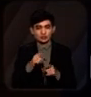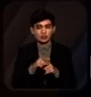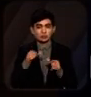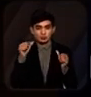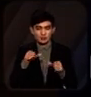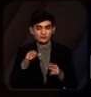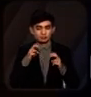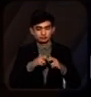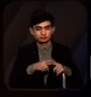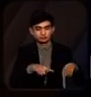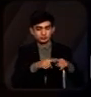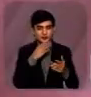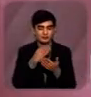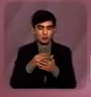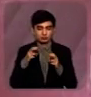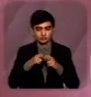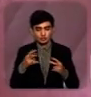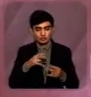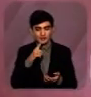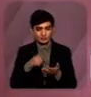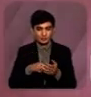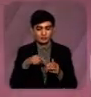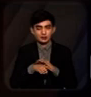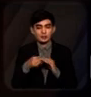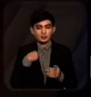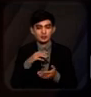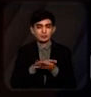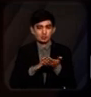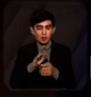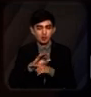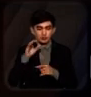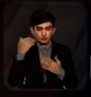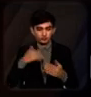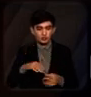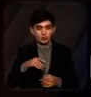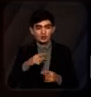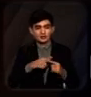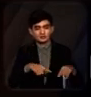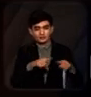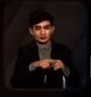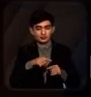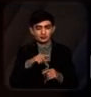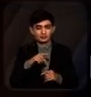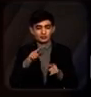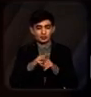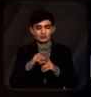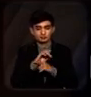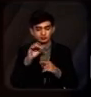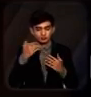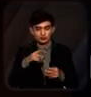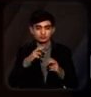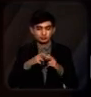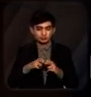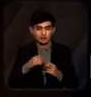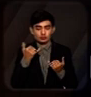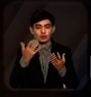правоохранительные органы должны рассматривать эти вопросы. Мы направили письмо в трудовую инспекцию управления.